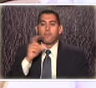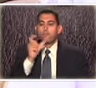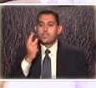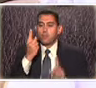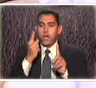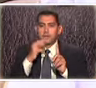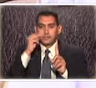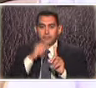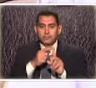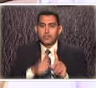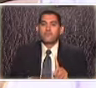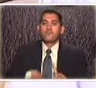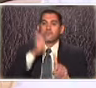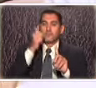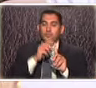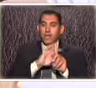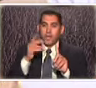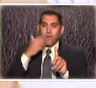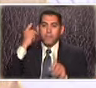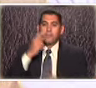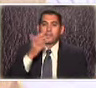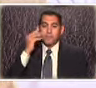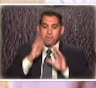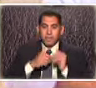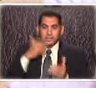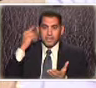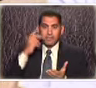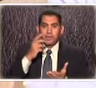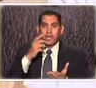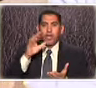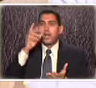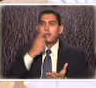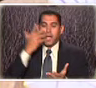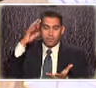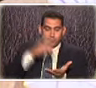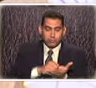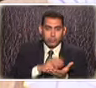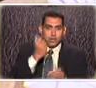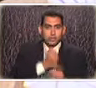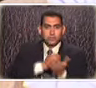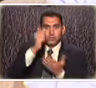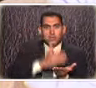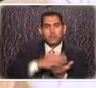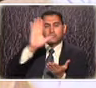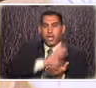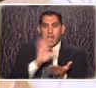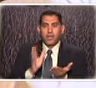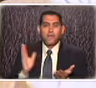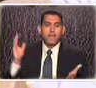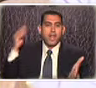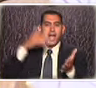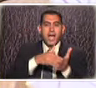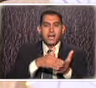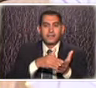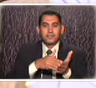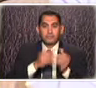هزم انتصر اخرج المحتل اوجد ثقافه المقاومه السلميه في بلده رغم انه في النهايه ماذا